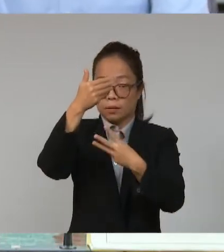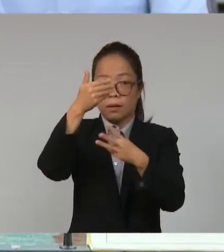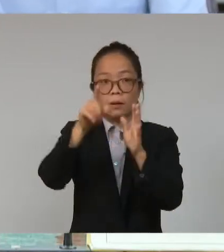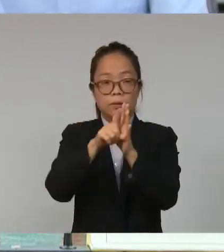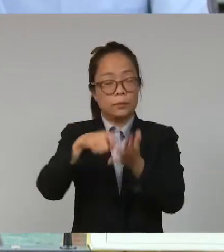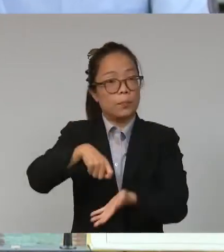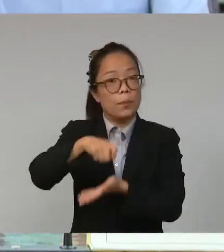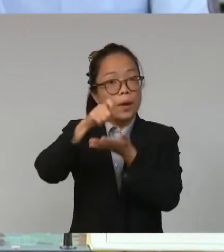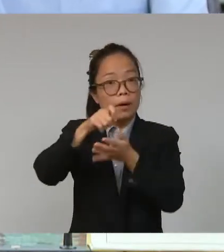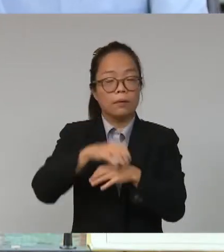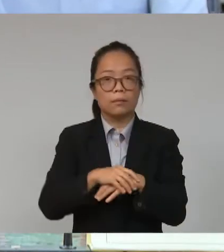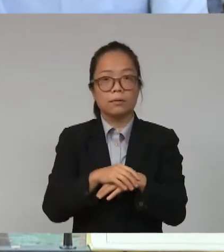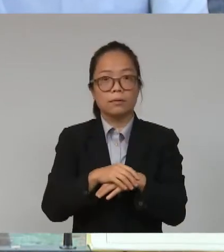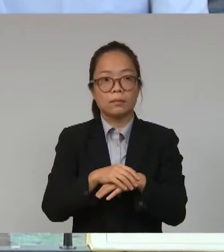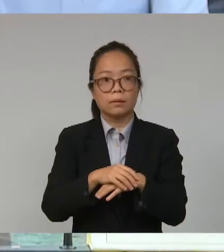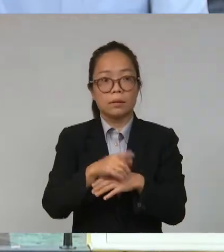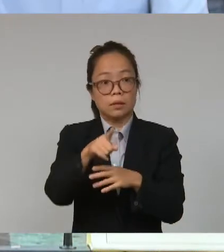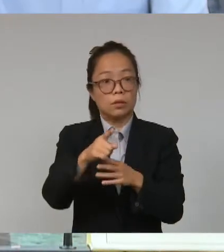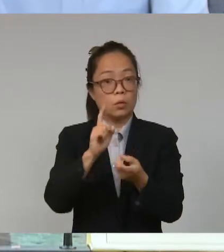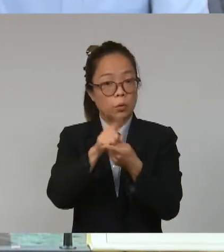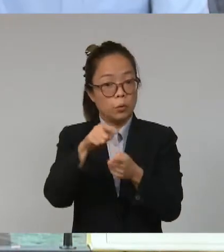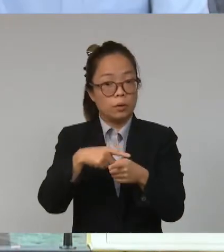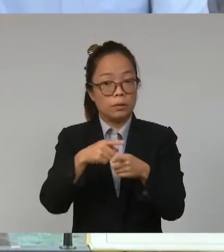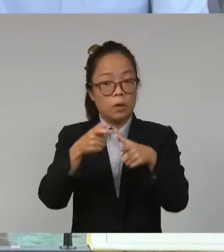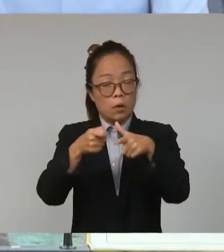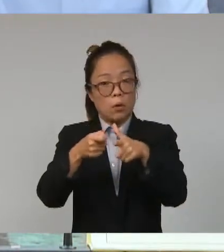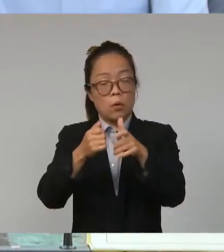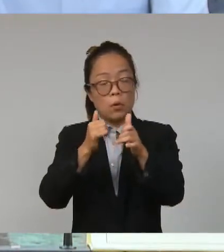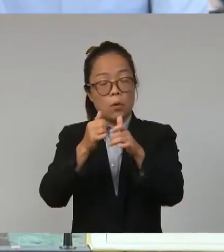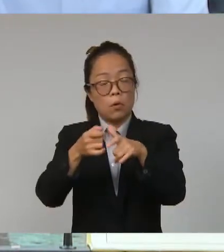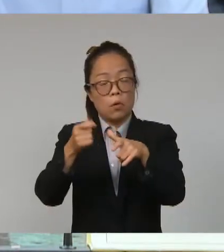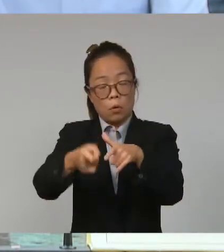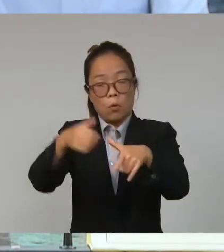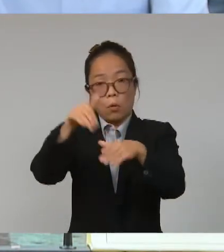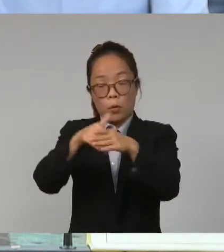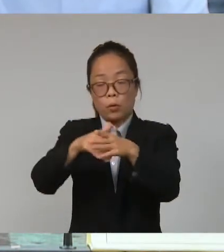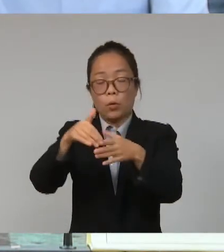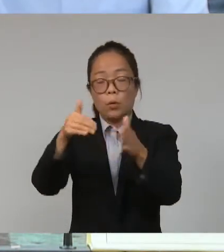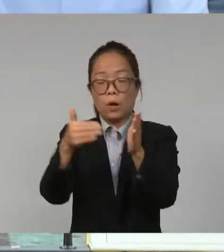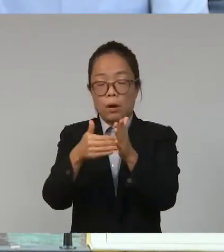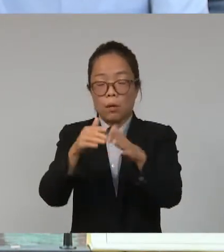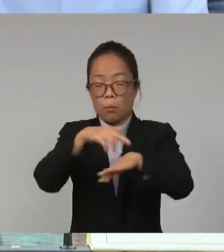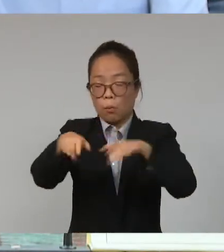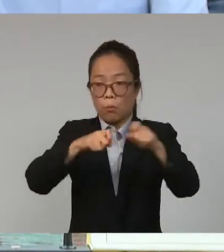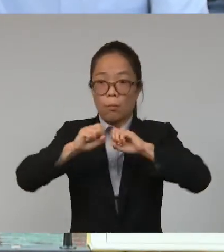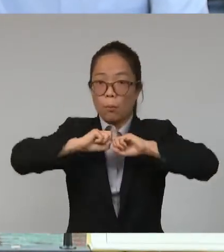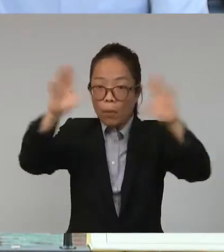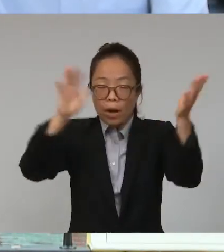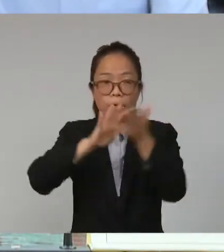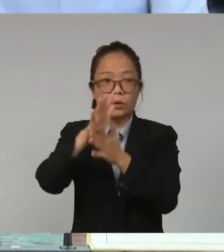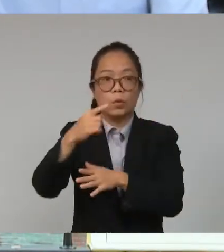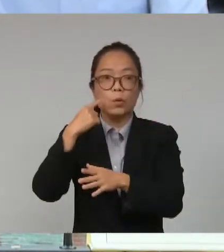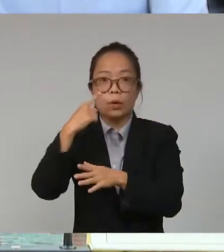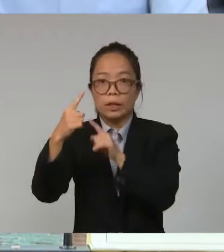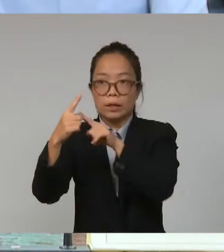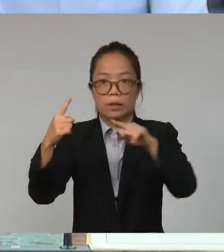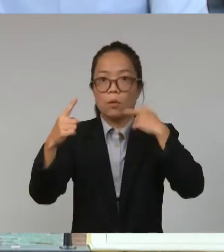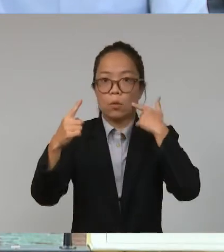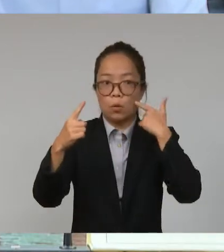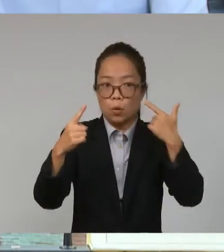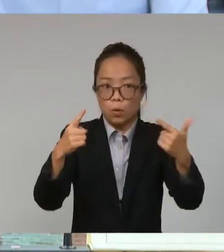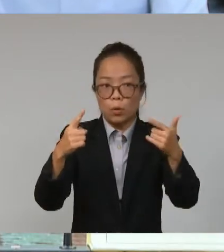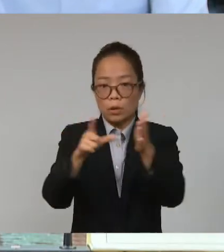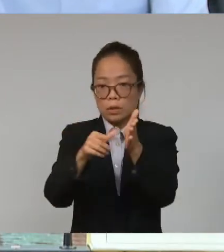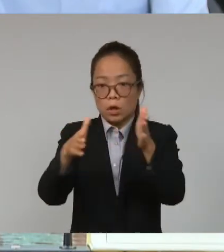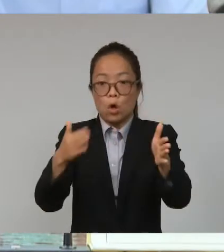2019年9月23日所提，你是否同意公民投票案公告成立后一个月起至